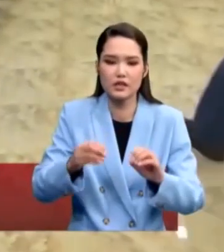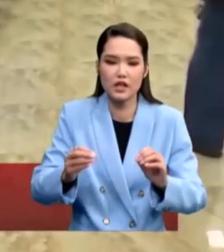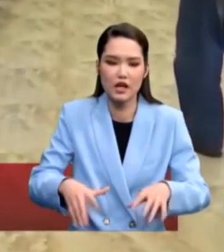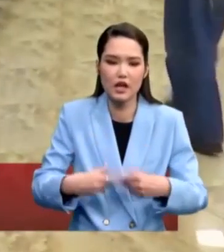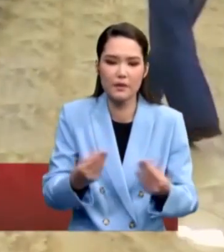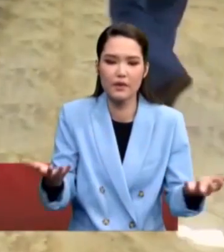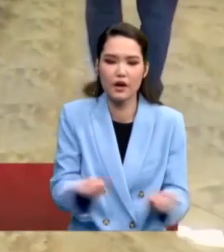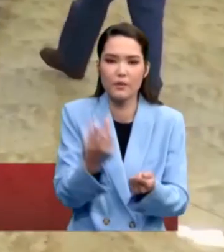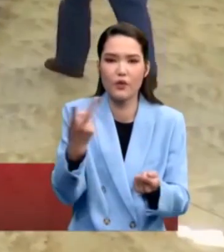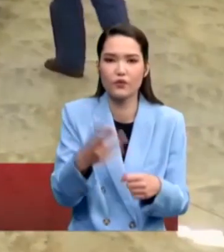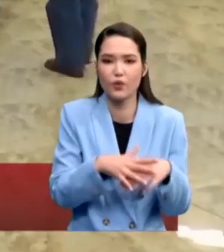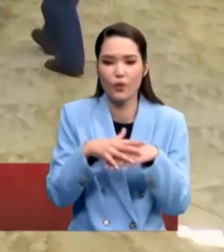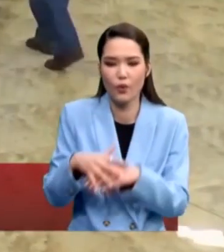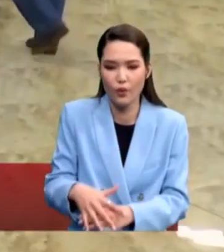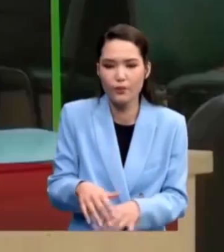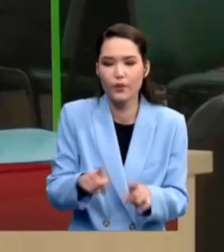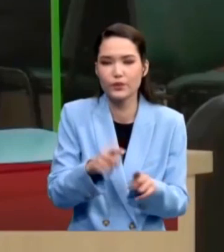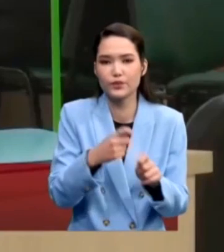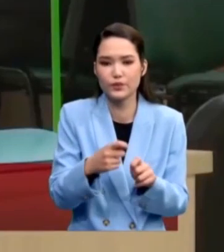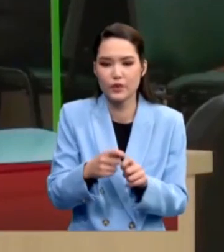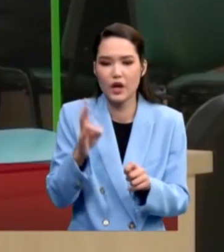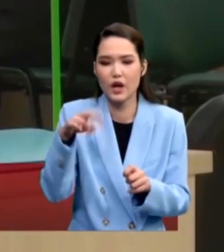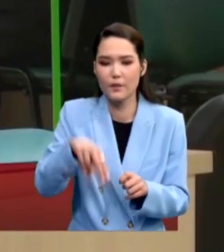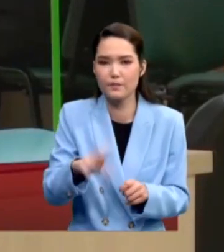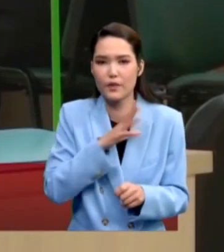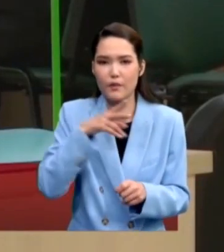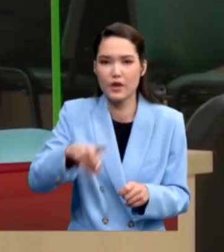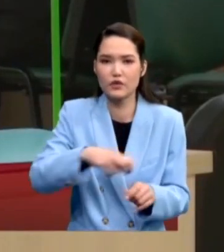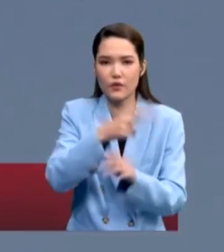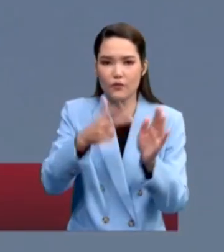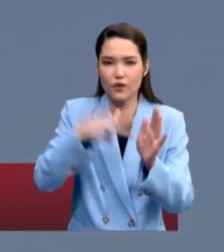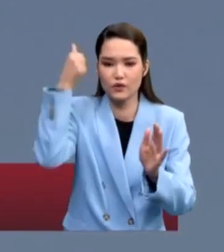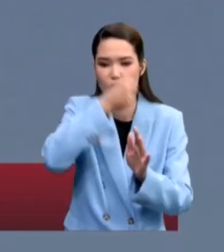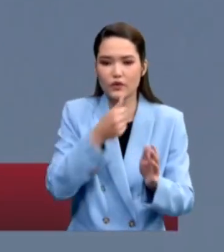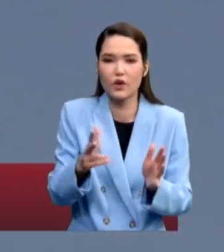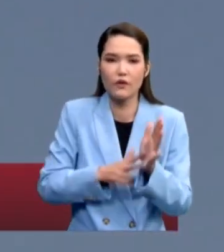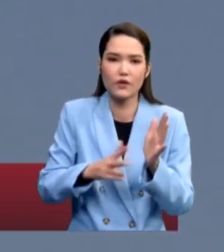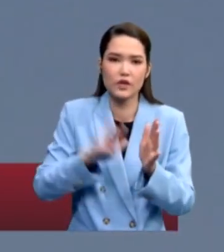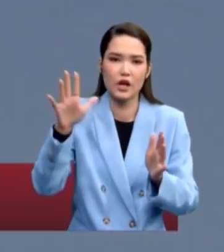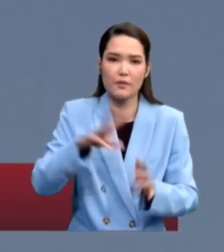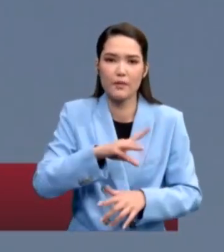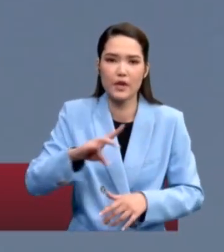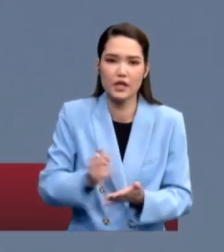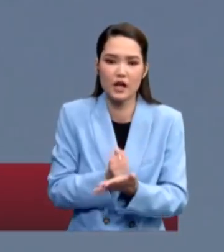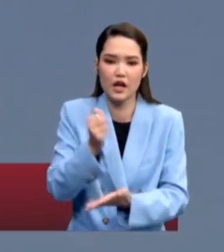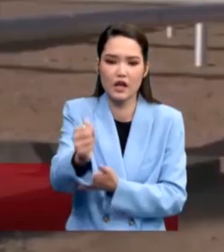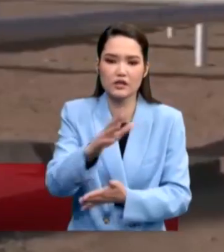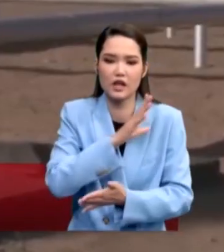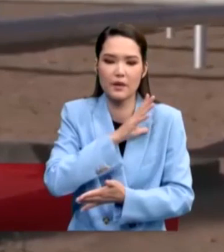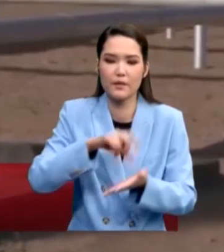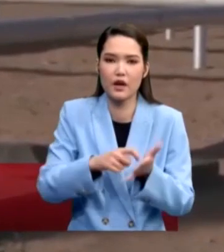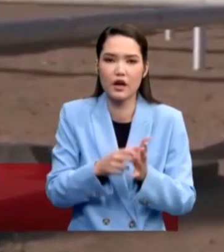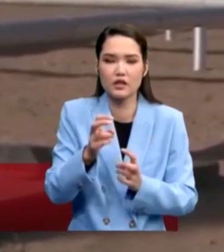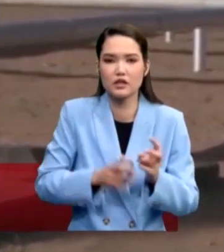спасение банков второго уровня, так и не вернулись в ЕНПФ. В 2018 году 85 миллиардов тенге направили на строительство